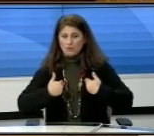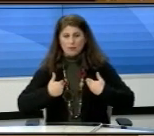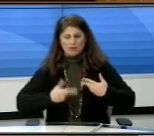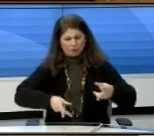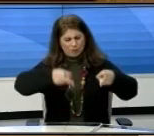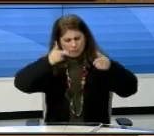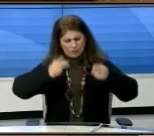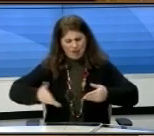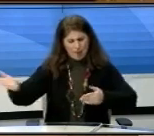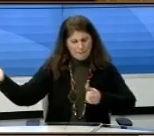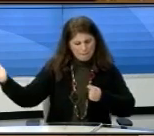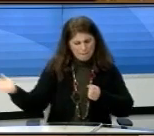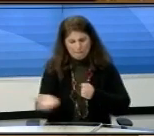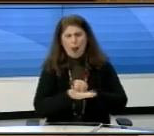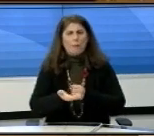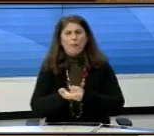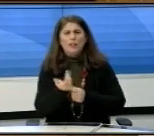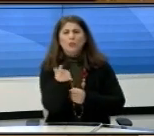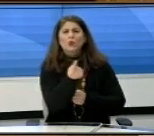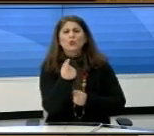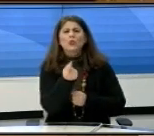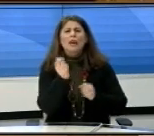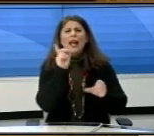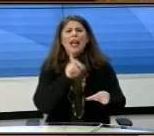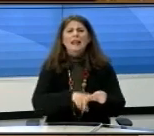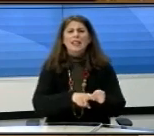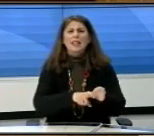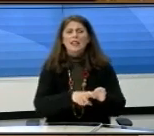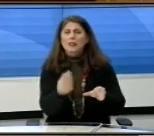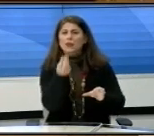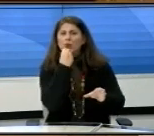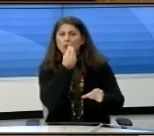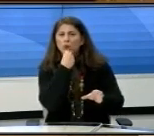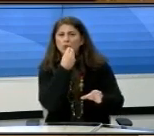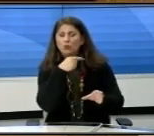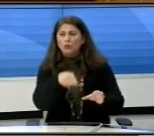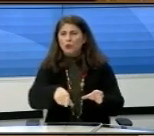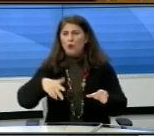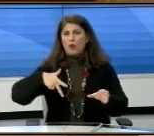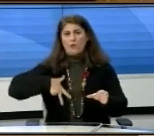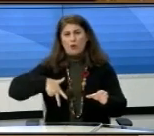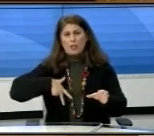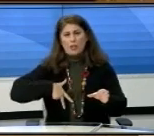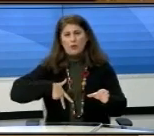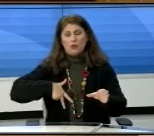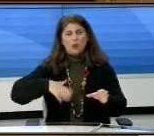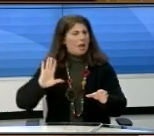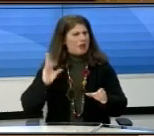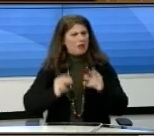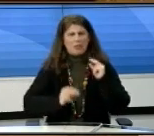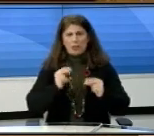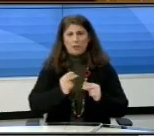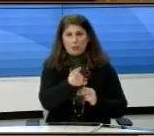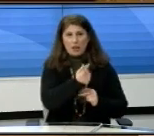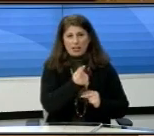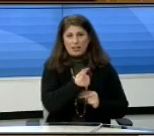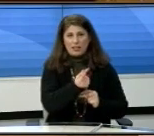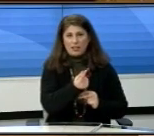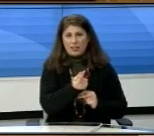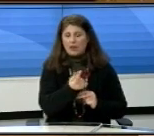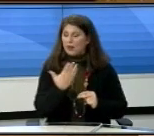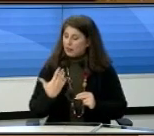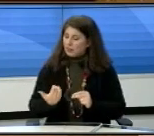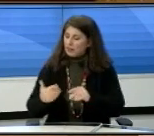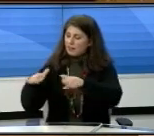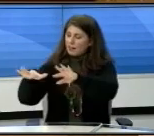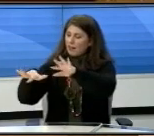κόψετε τα ποδάρια της κρατικοδίαιτης ολιγαρχίας που κινεί τα νήματά της και που δεν θα είχε κανένα πρόβλημα να κινεί και τα δικά σας